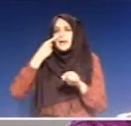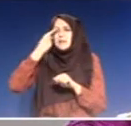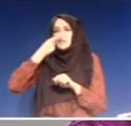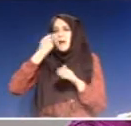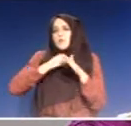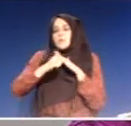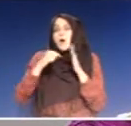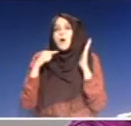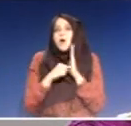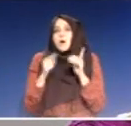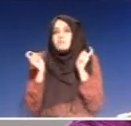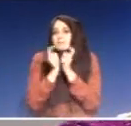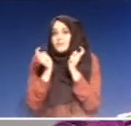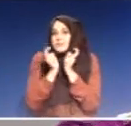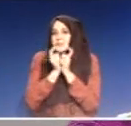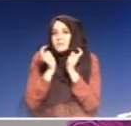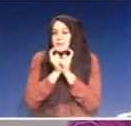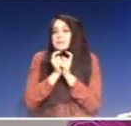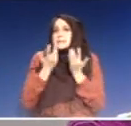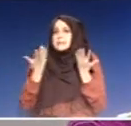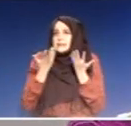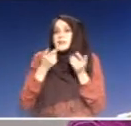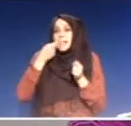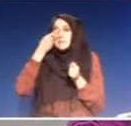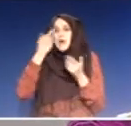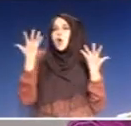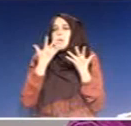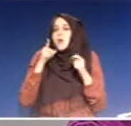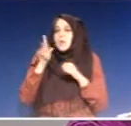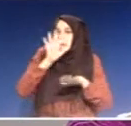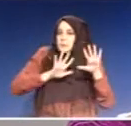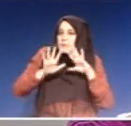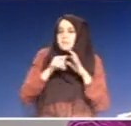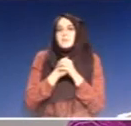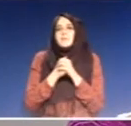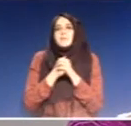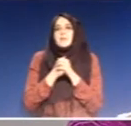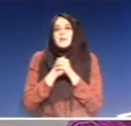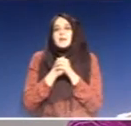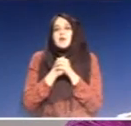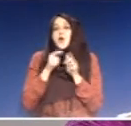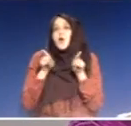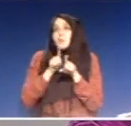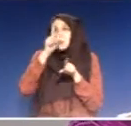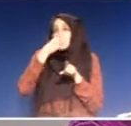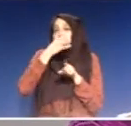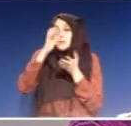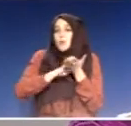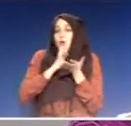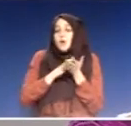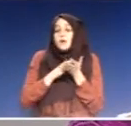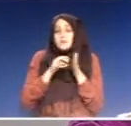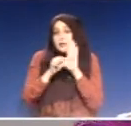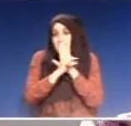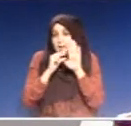حل النزاعات العقارية، والعودة تعود إلى الآية الكريمة فاسأل به خبيرة مع فضيلة الدكتور